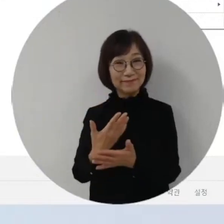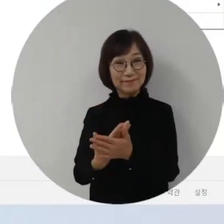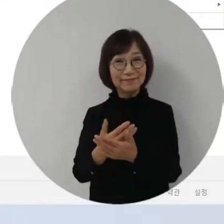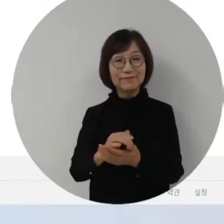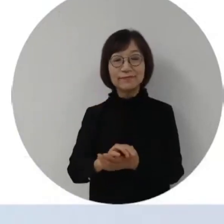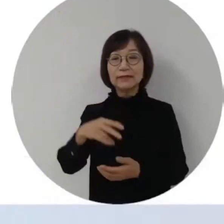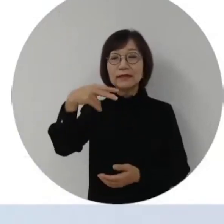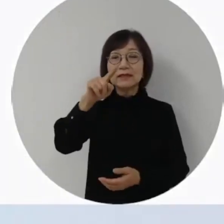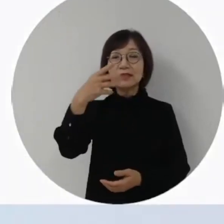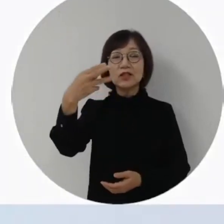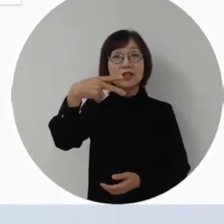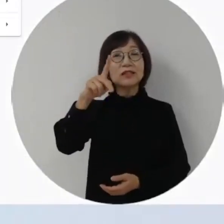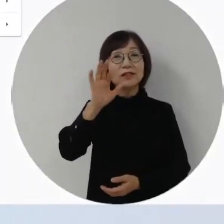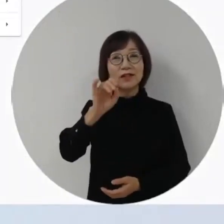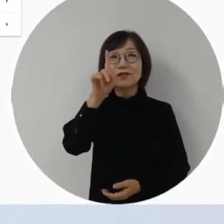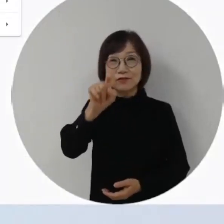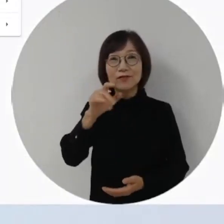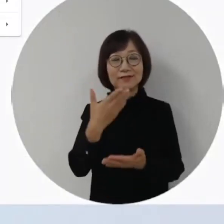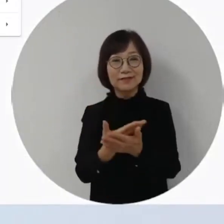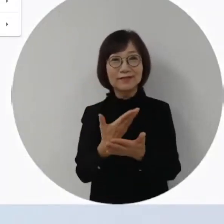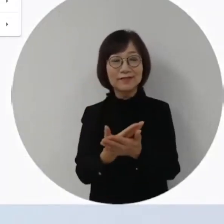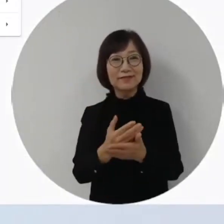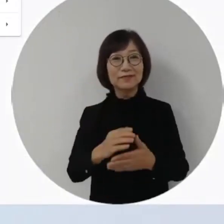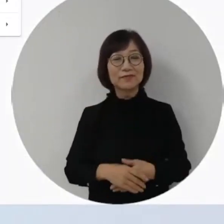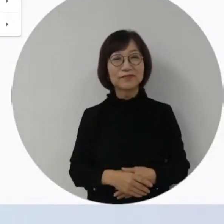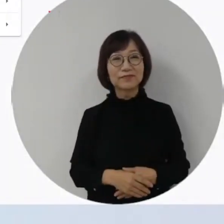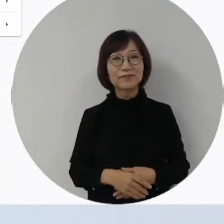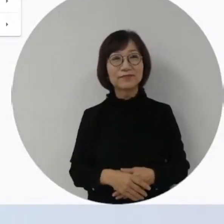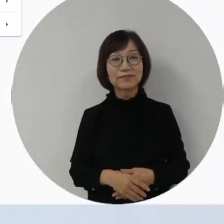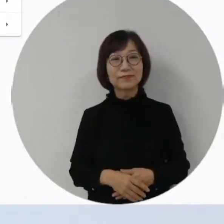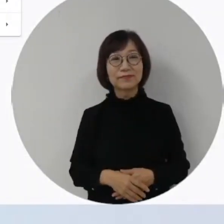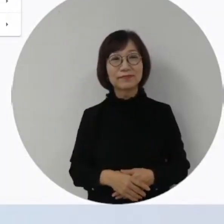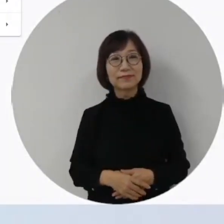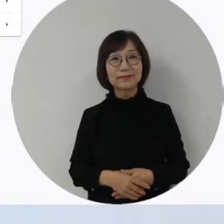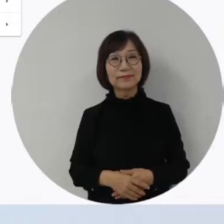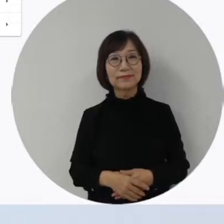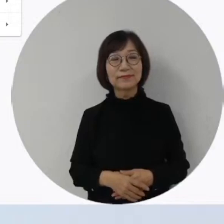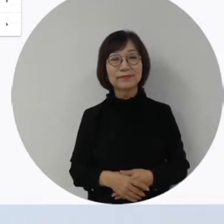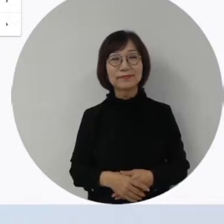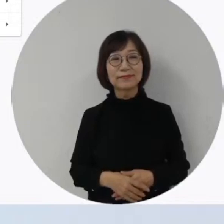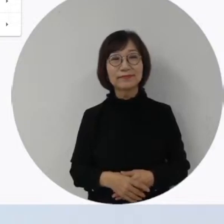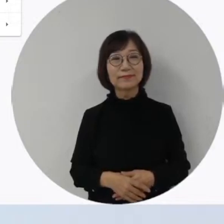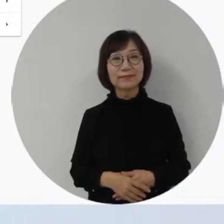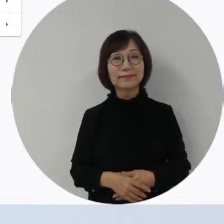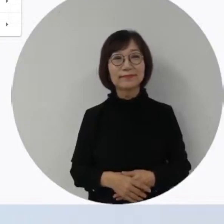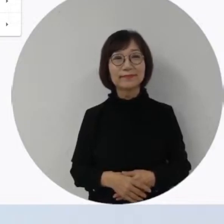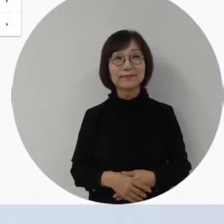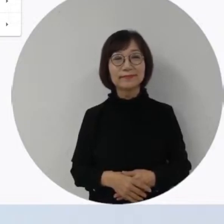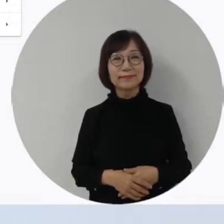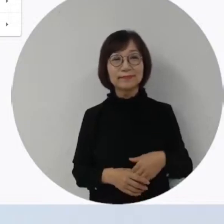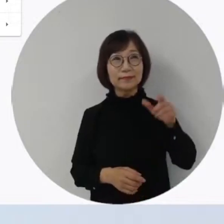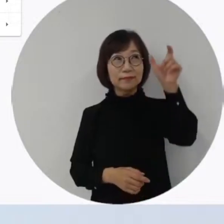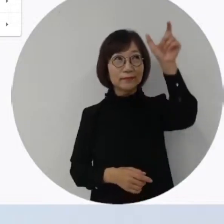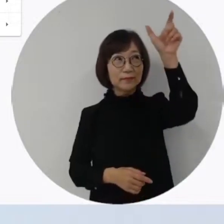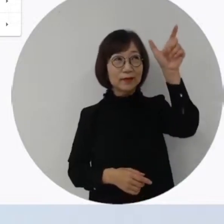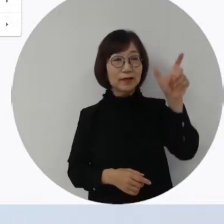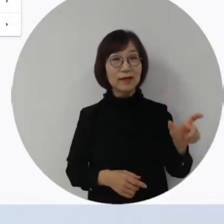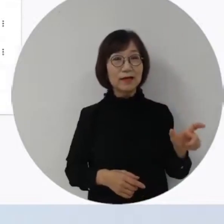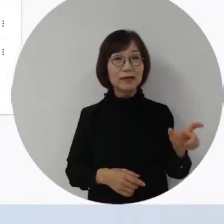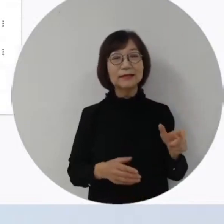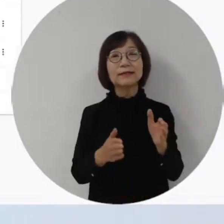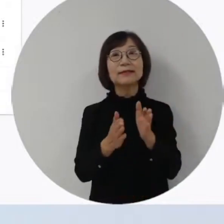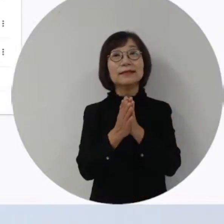설정 들어가 주시고요. 시작 그룹 클릭해